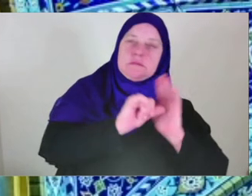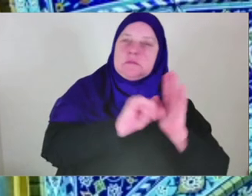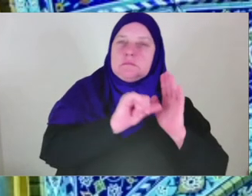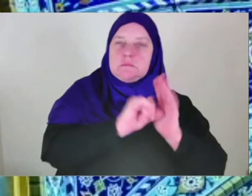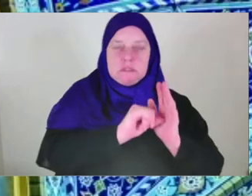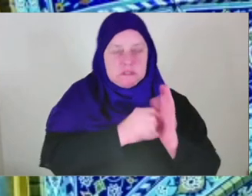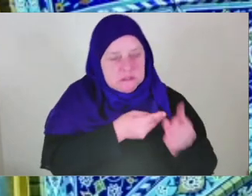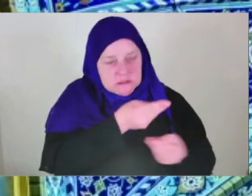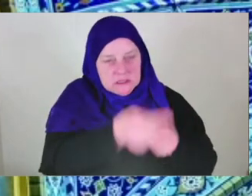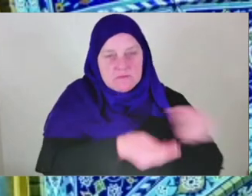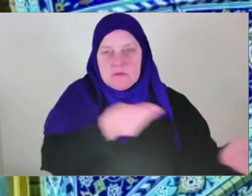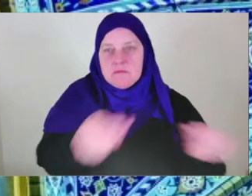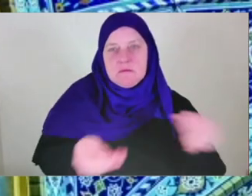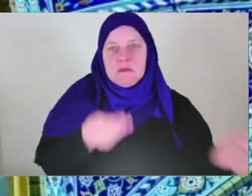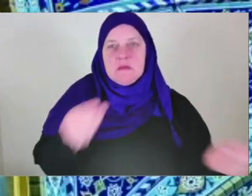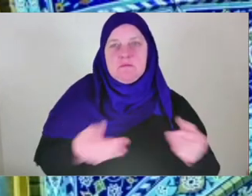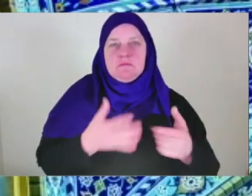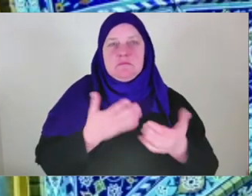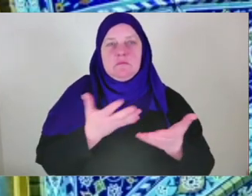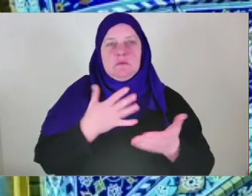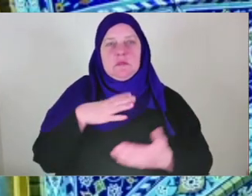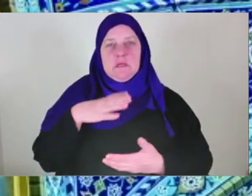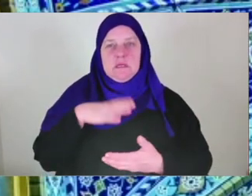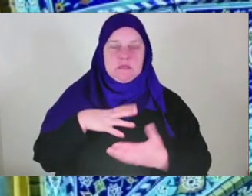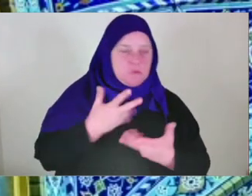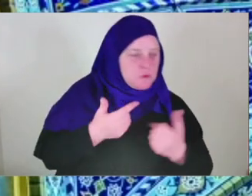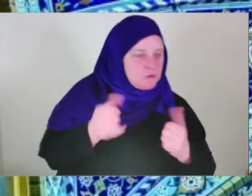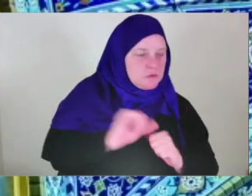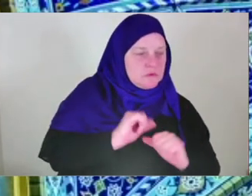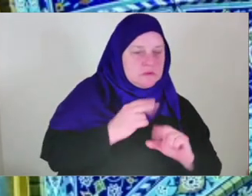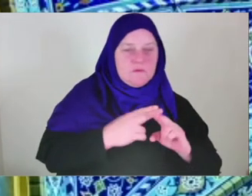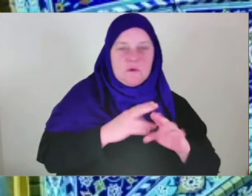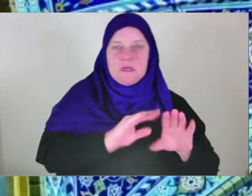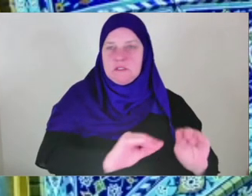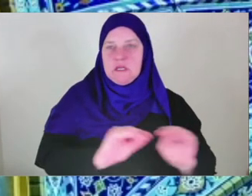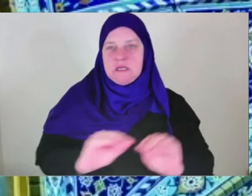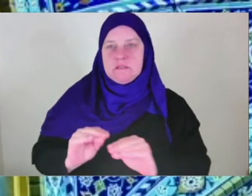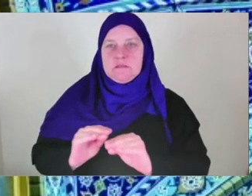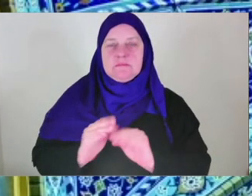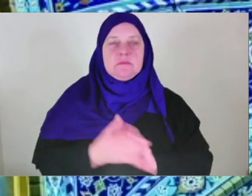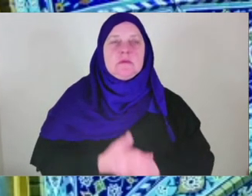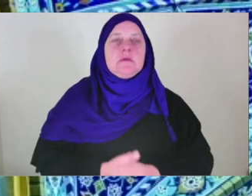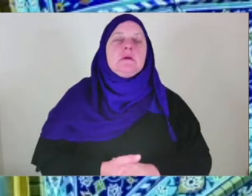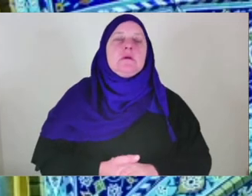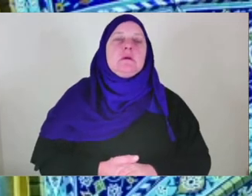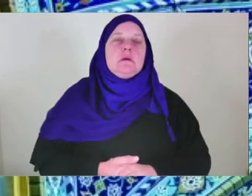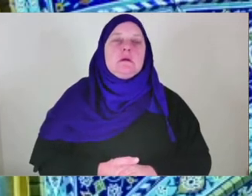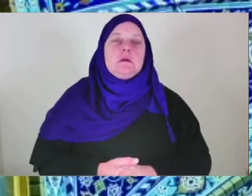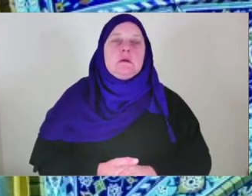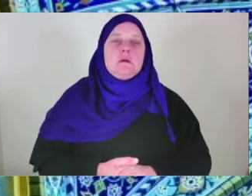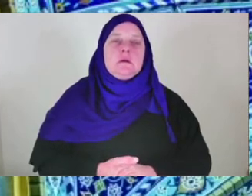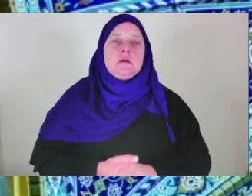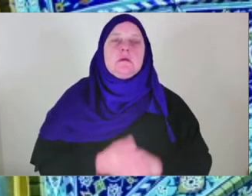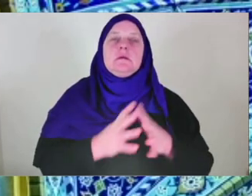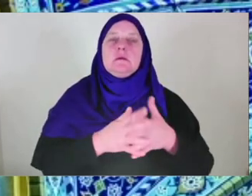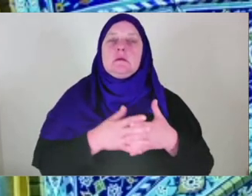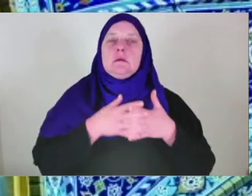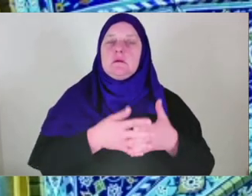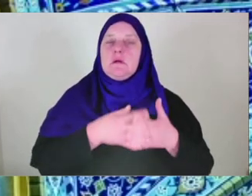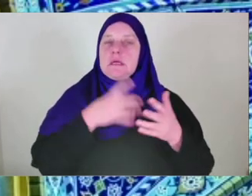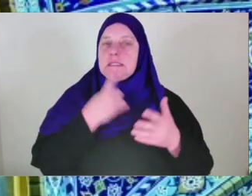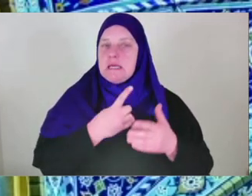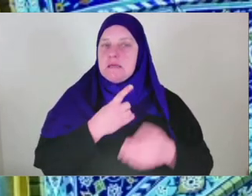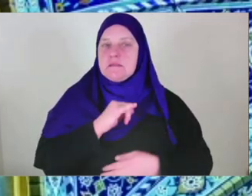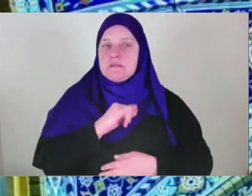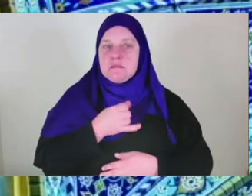al-Zaman, who are our esteemed Maraji. And then the Quran says, وَالْيَتَامَ وَالْمَسَاكِينَ وَابْنِ السَّبِيلِ, that are